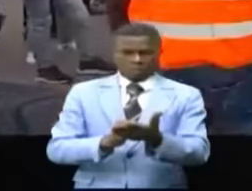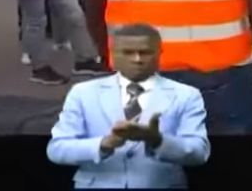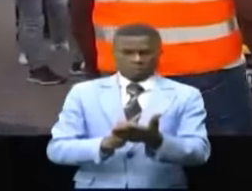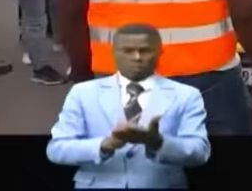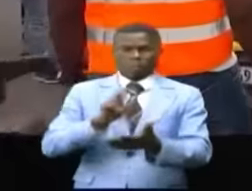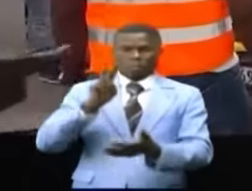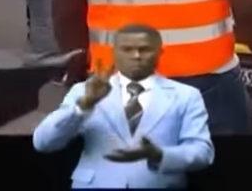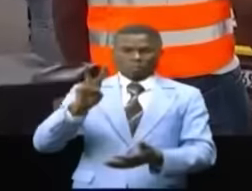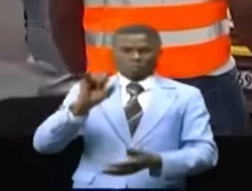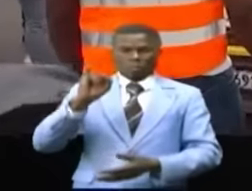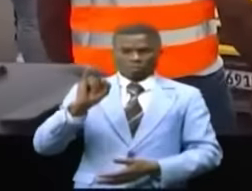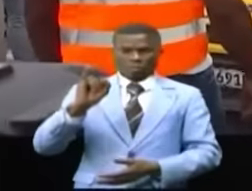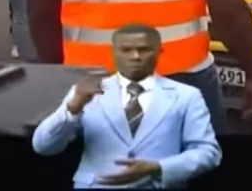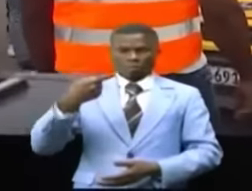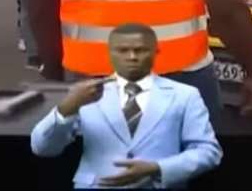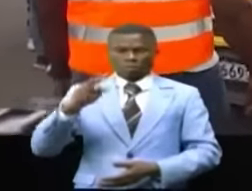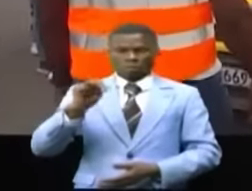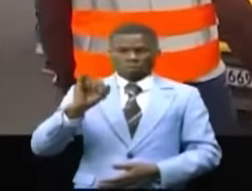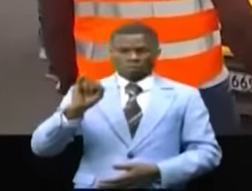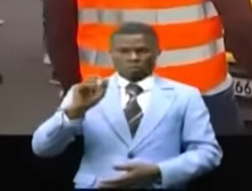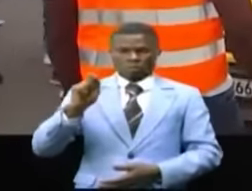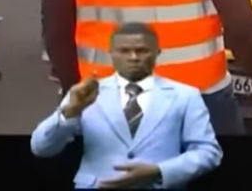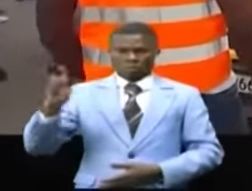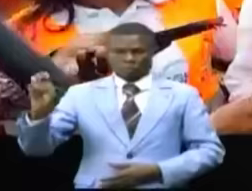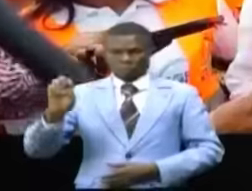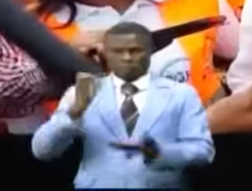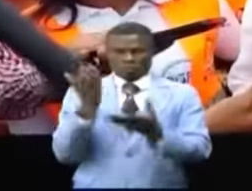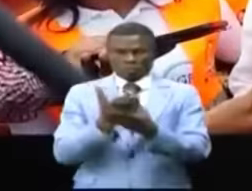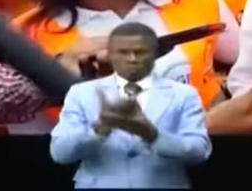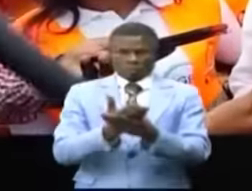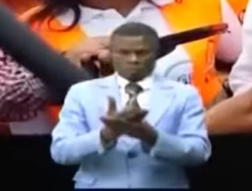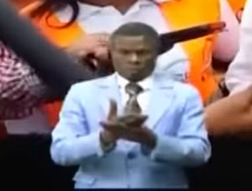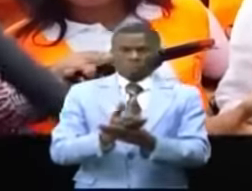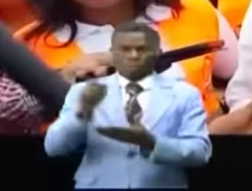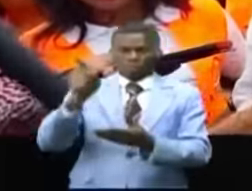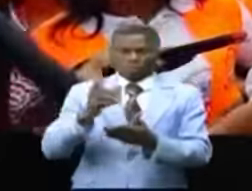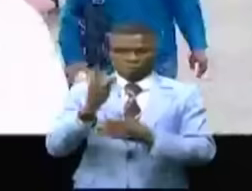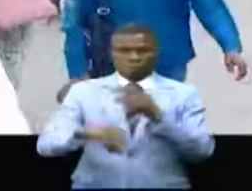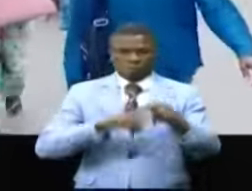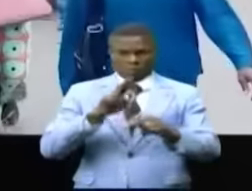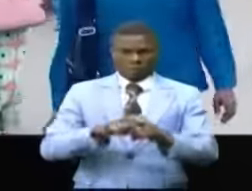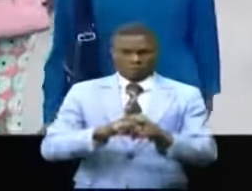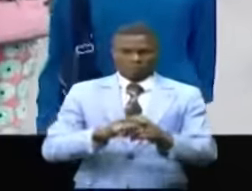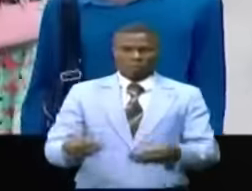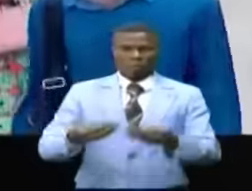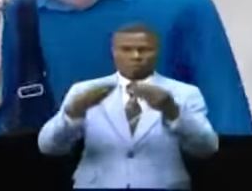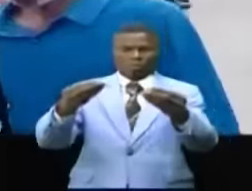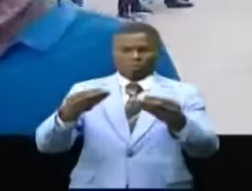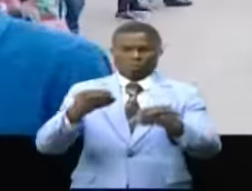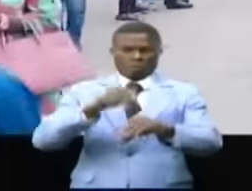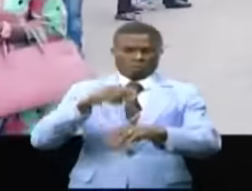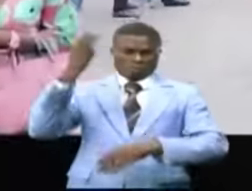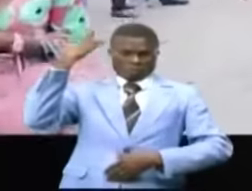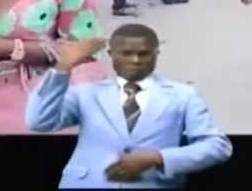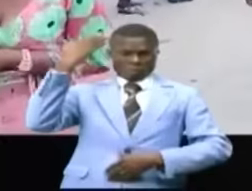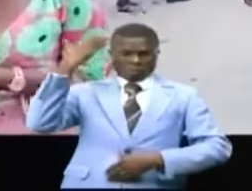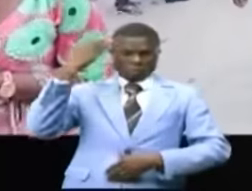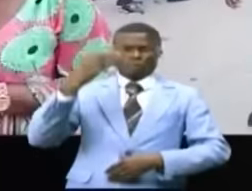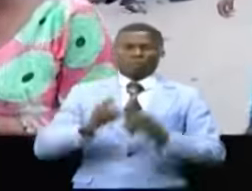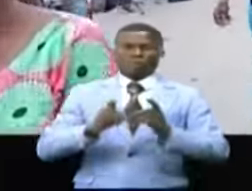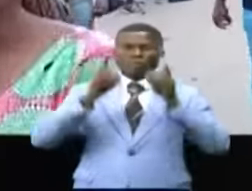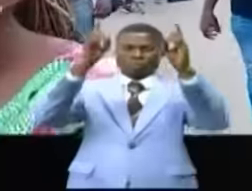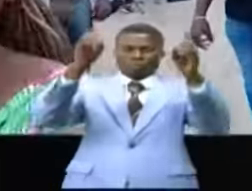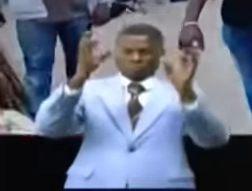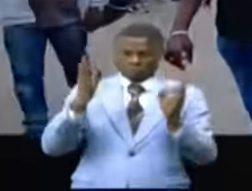l'outil, c'est pas le document qui matérialise sa régularité. Et nous avons accordé depuis un temps un certain moratoire.